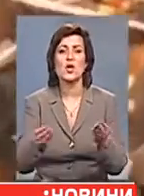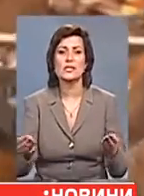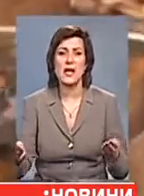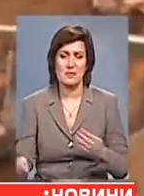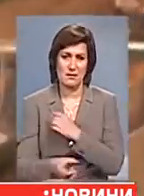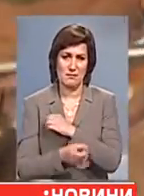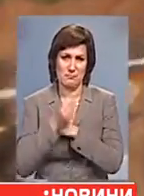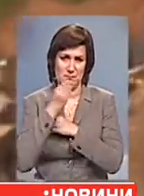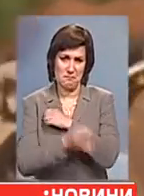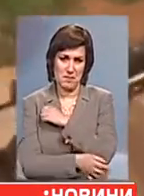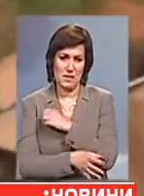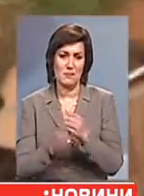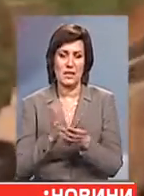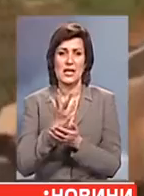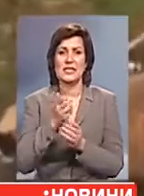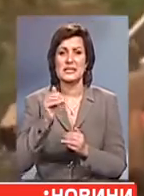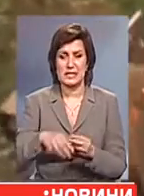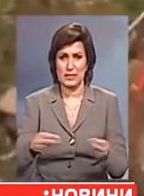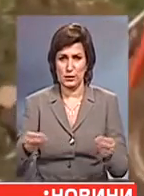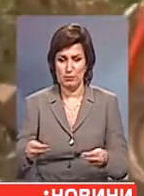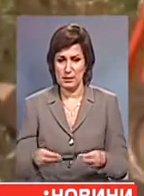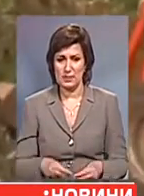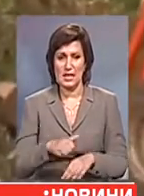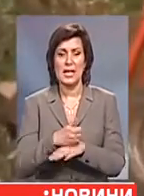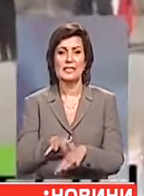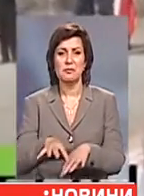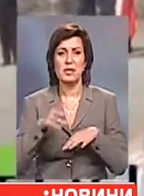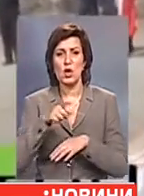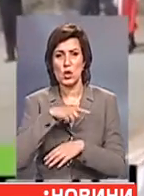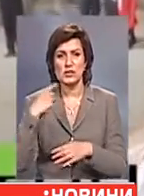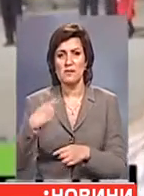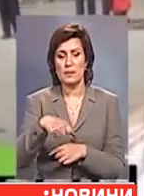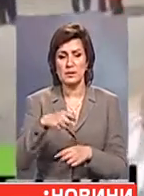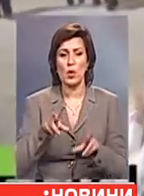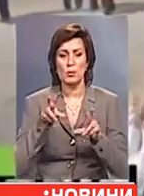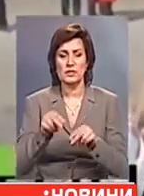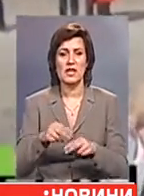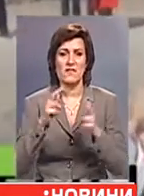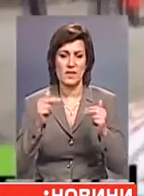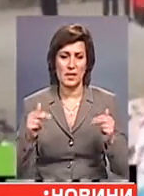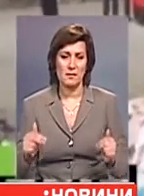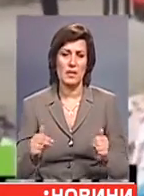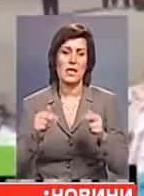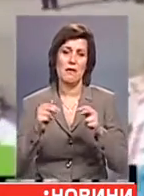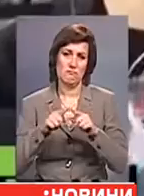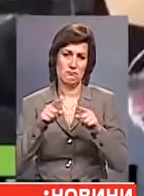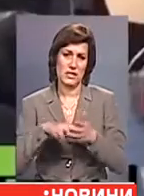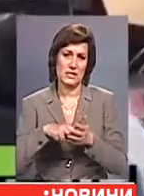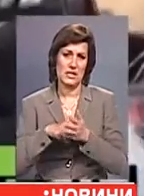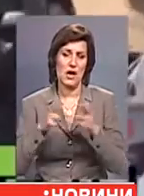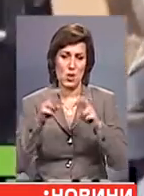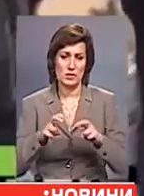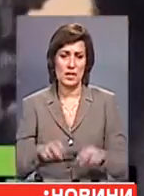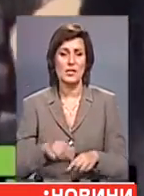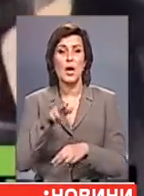провізію бідним вже набрала 300 тисяч підписів. Спікер російського президента Пісков пообіцяв у Кремлі листа розглянуть. Путін видав